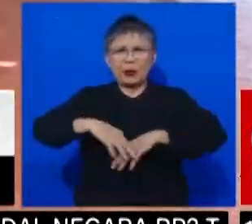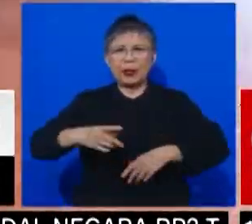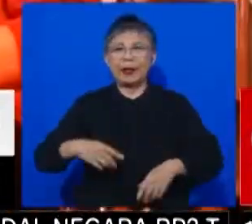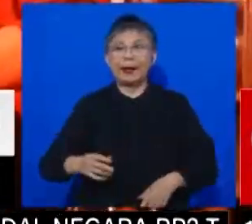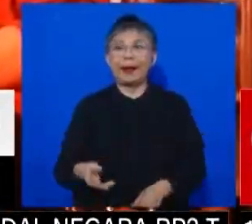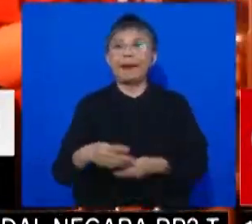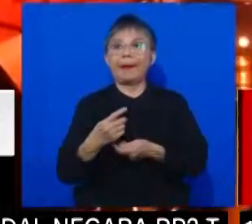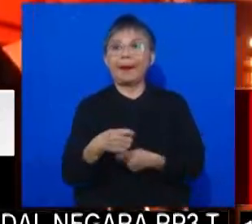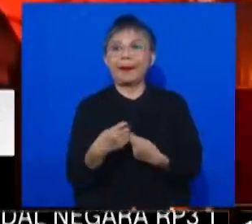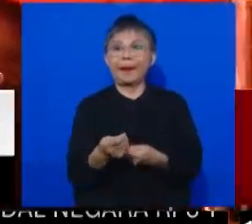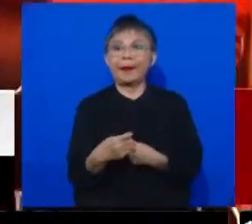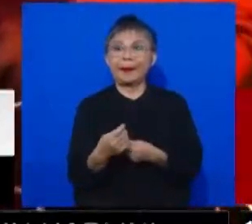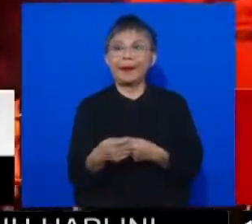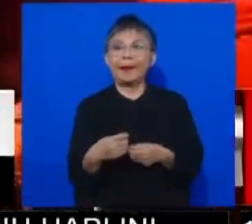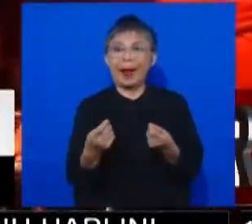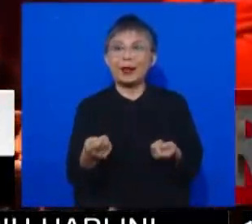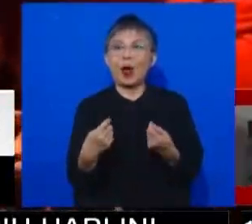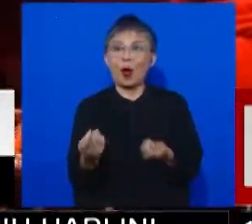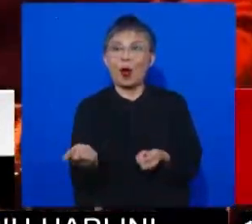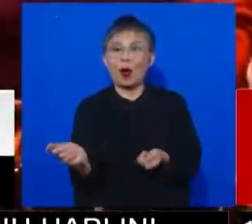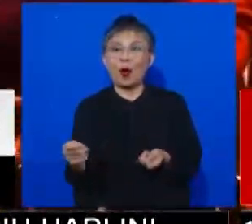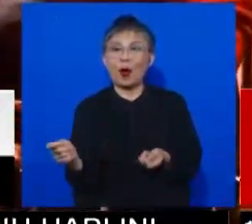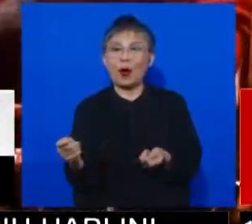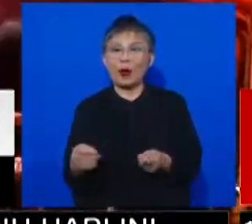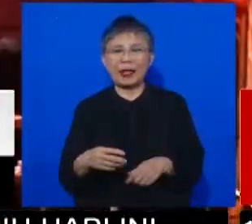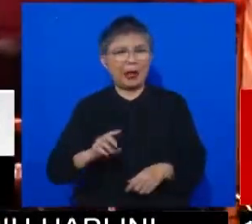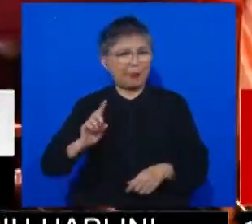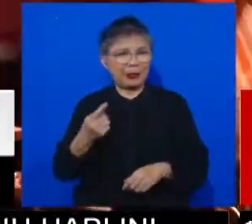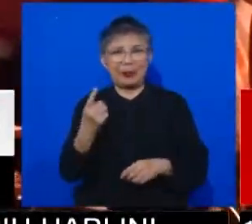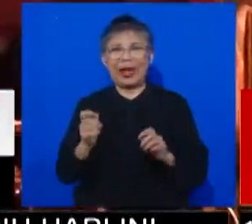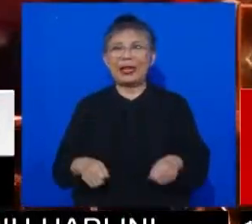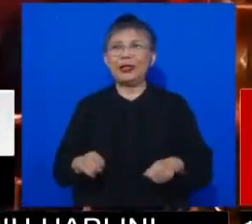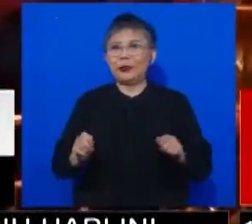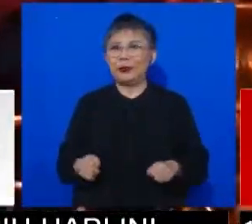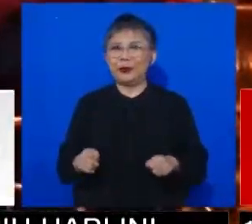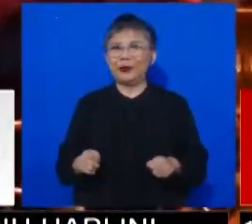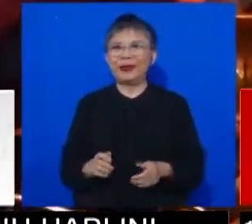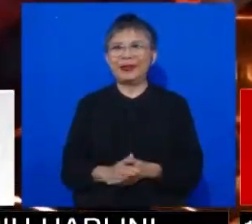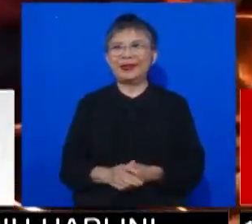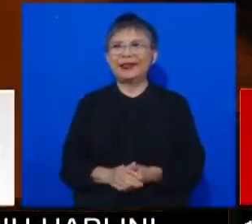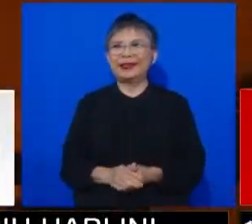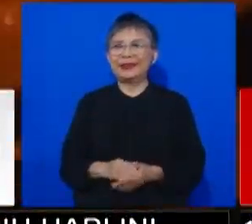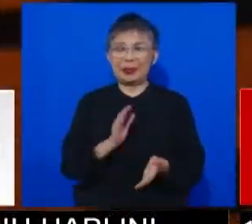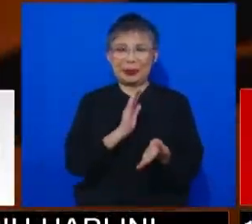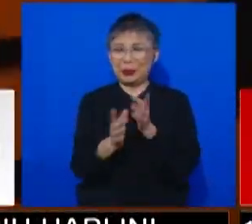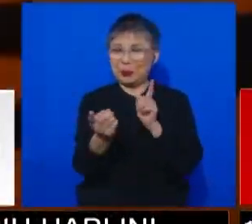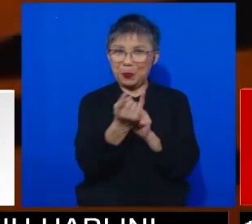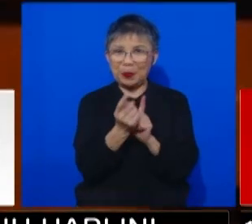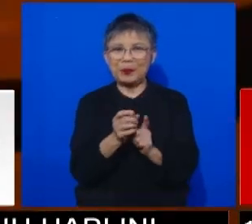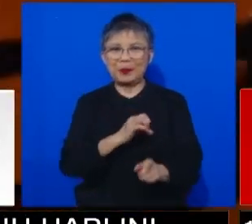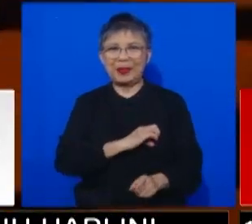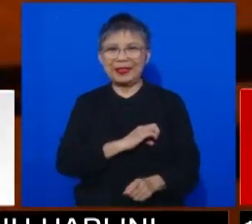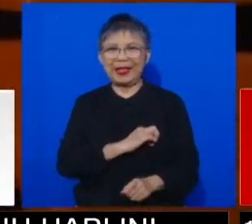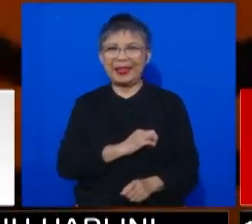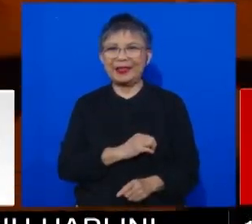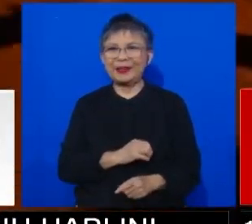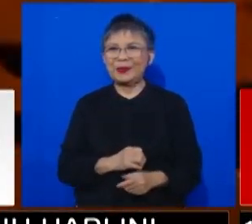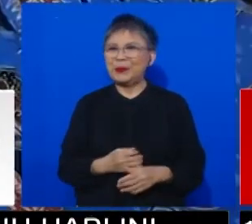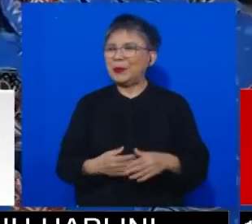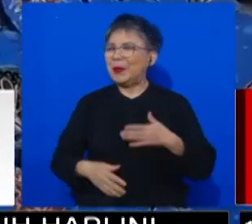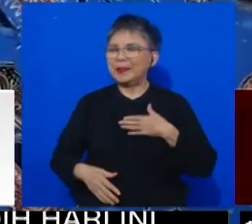andong. Pertama kali. Pertama kali duduk dan pertama kali berhadapan langsung. Bapak